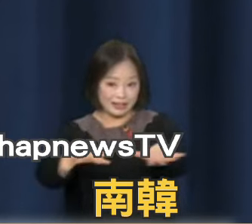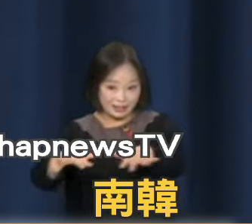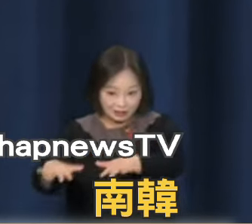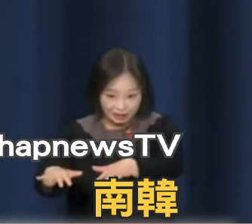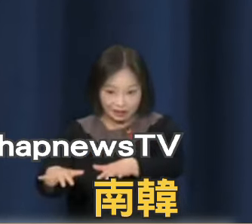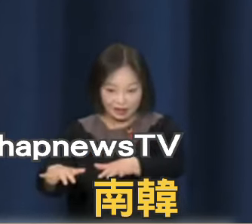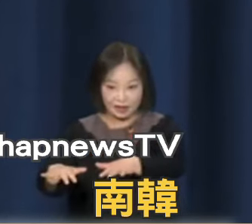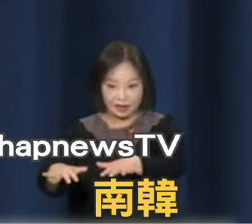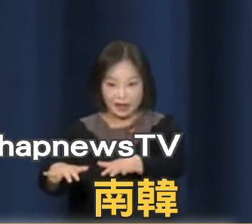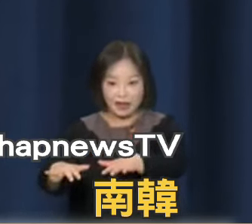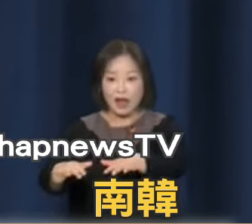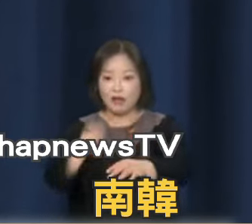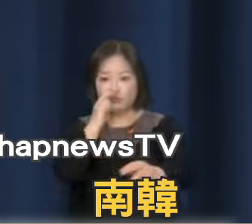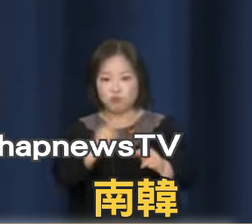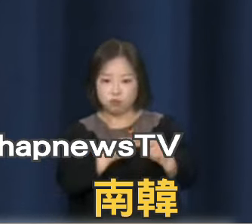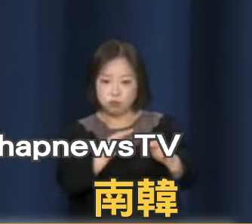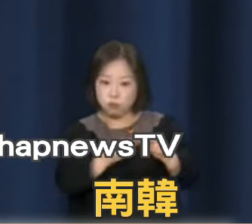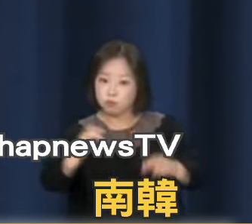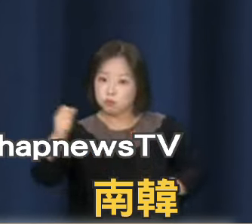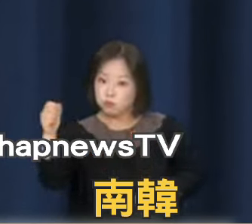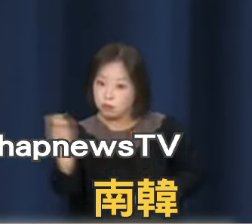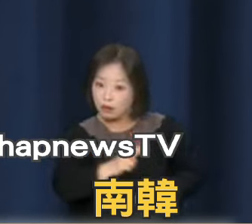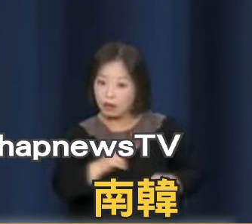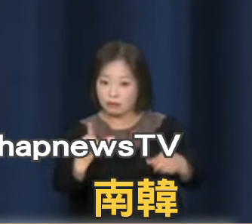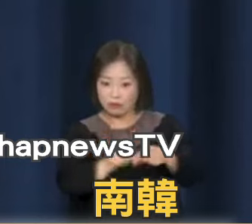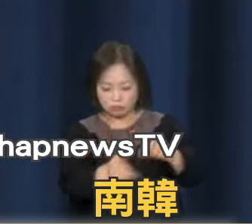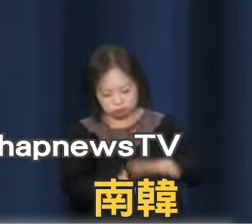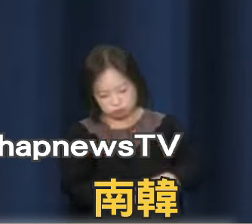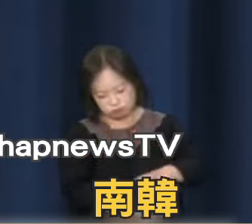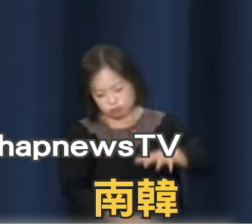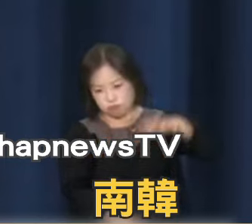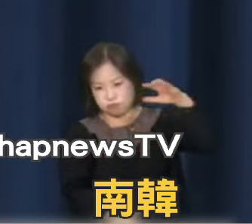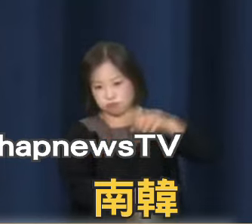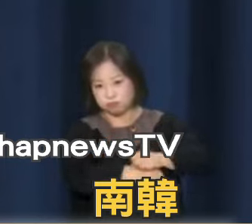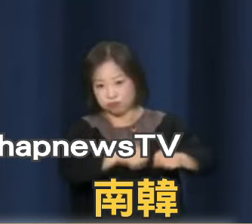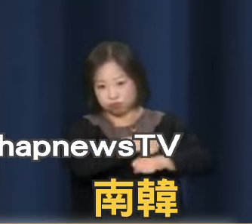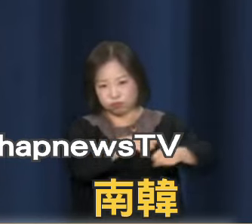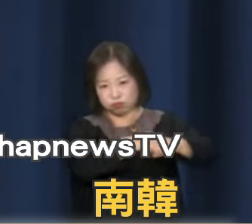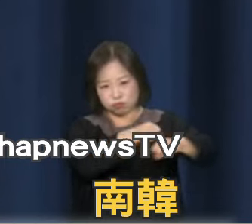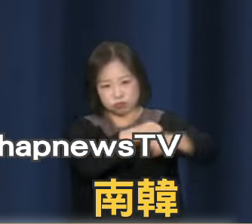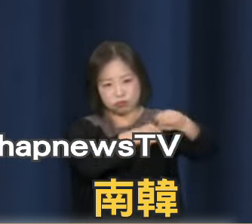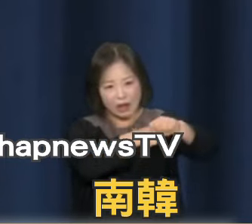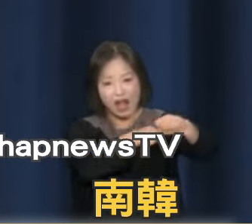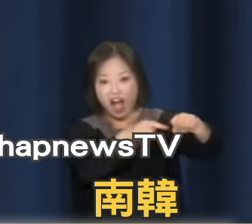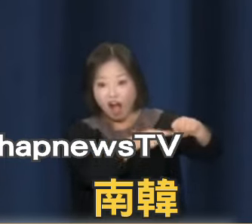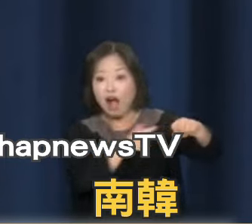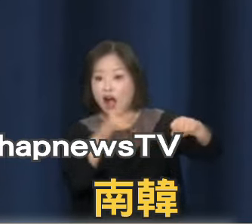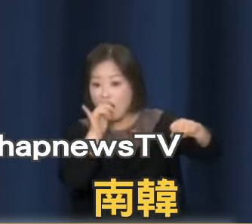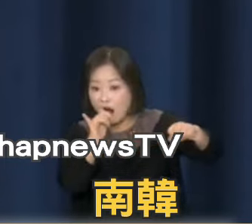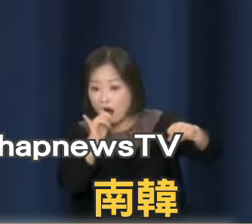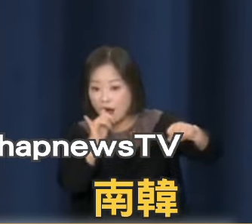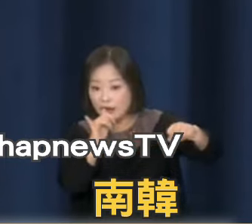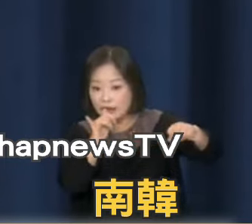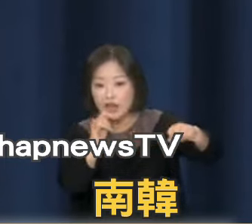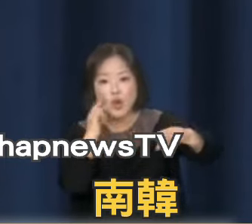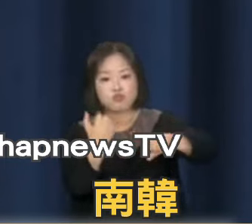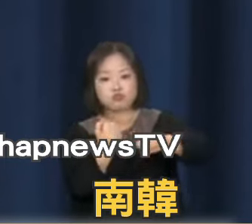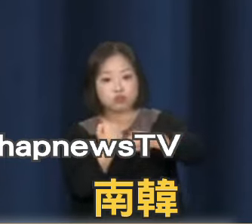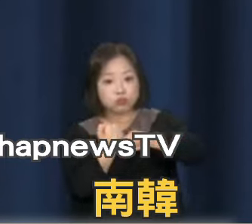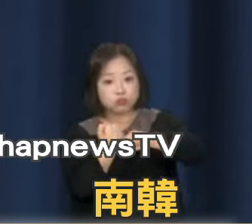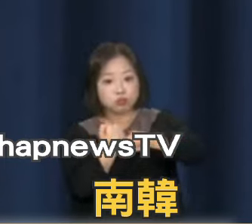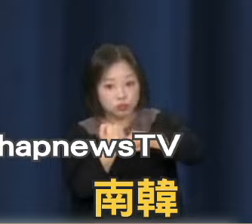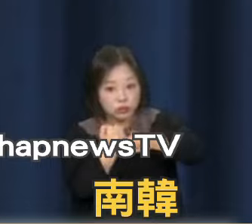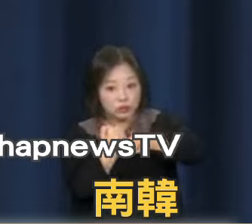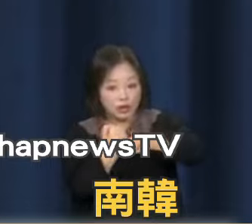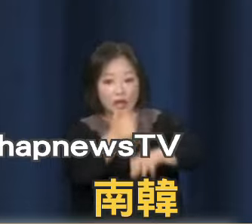막대한양의석유와가스가매장돼있을가능성이높다는물리탐